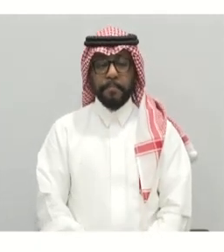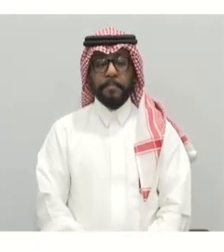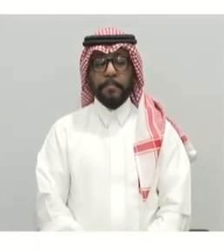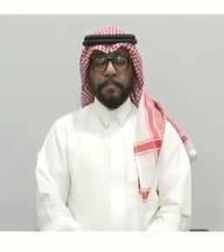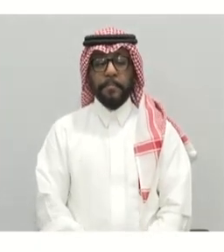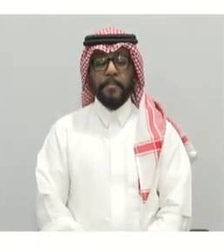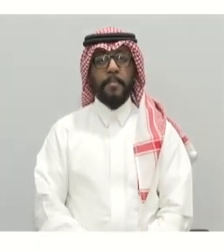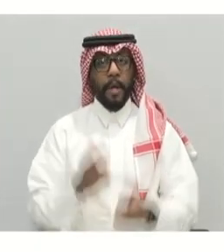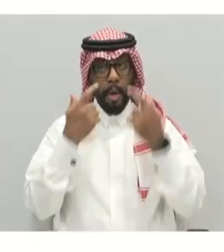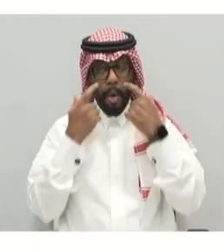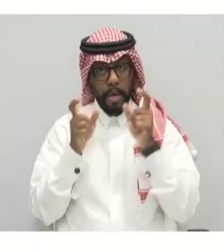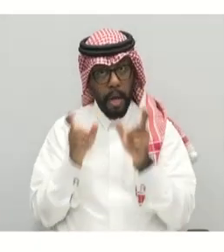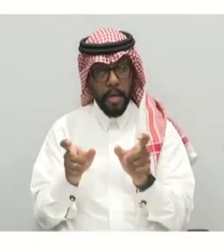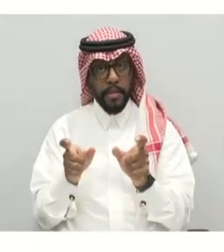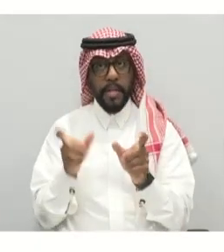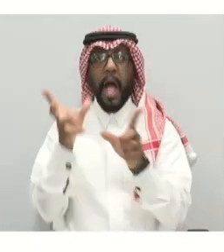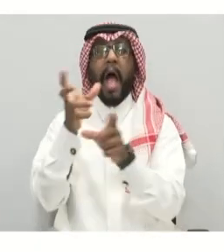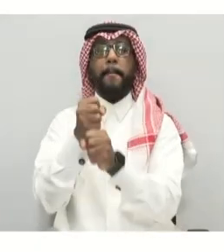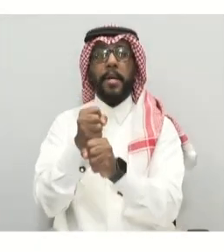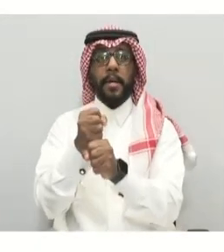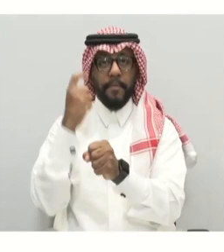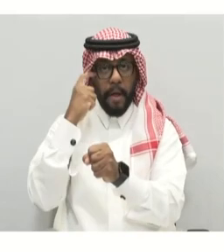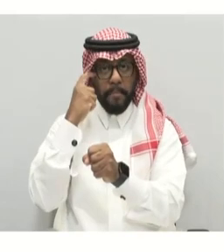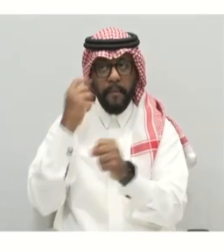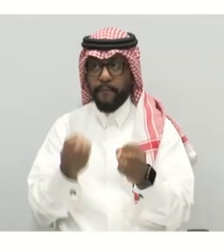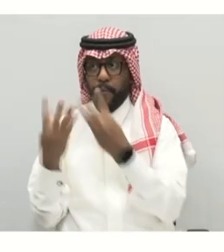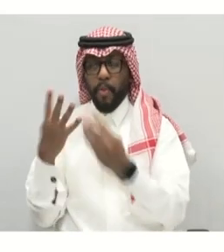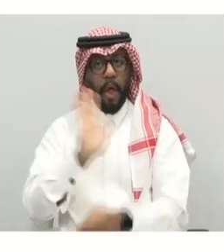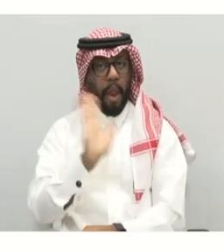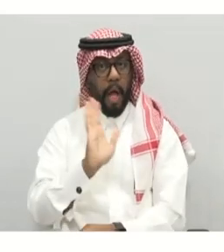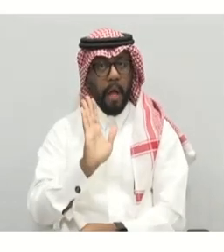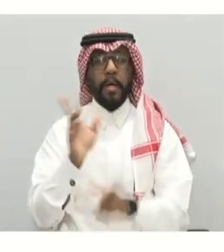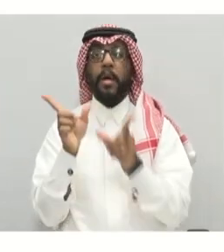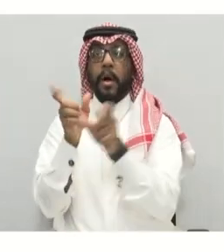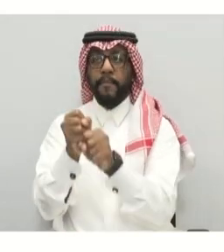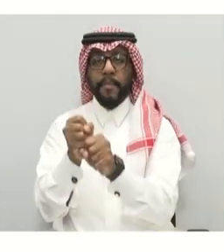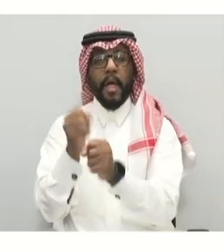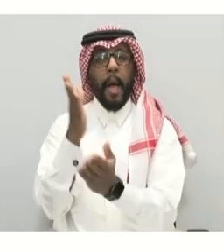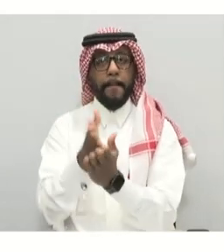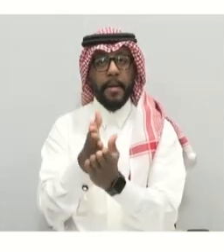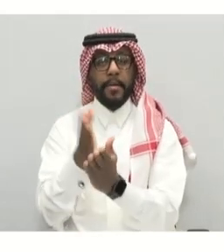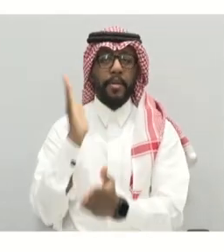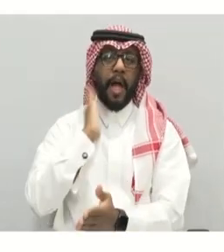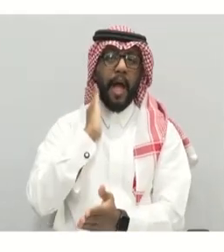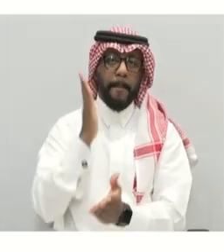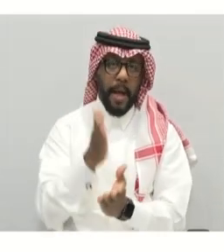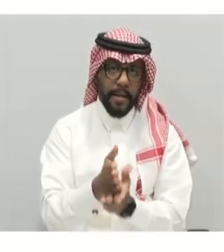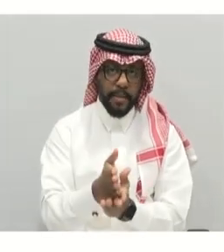كذلك الحرص على الامن ايضا الصدق والامانه